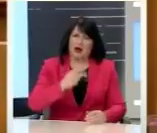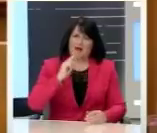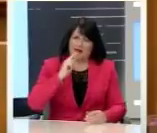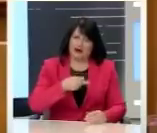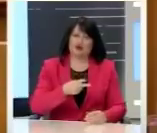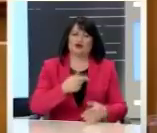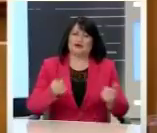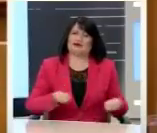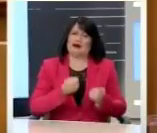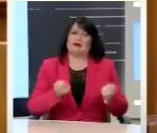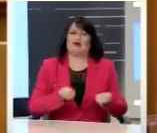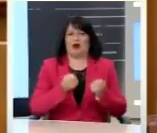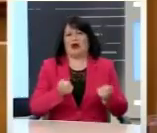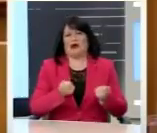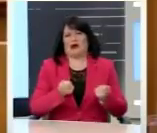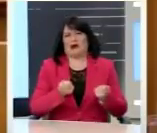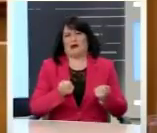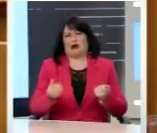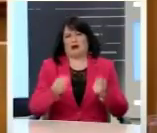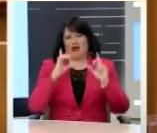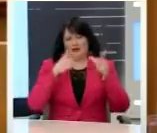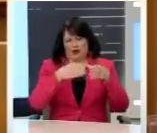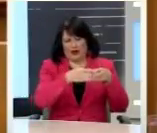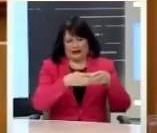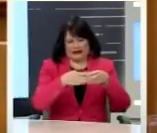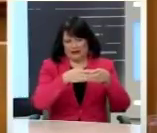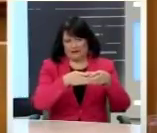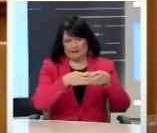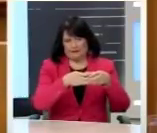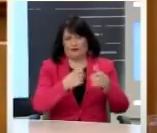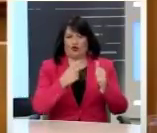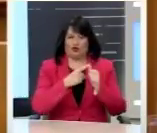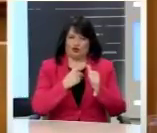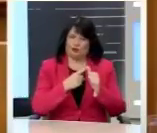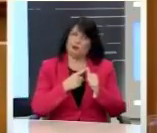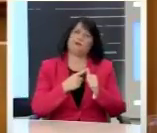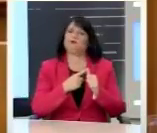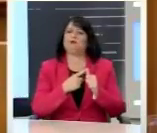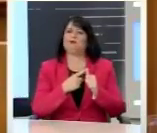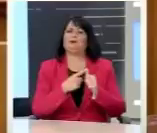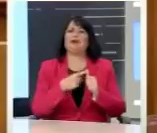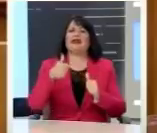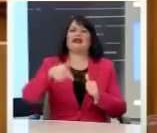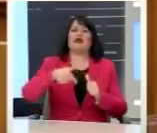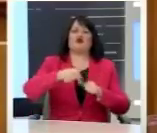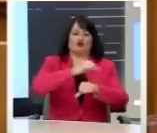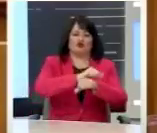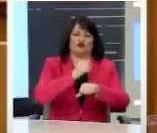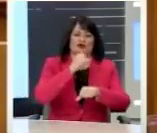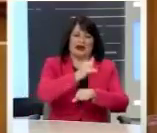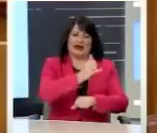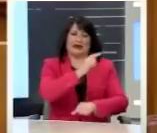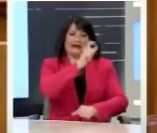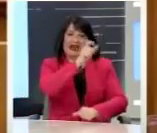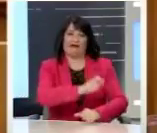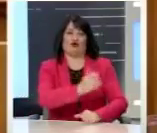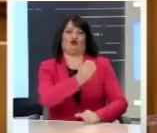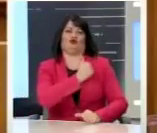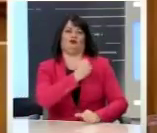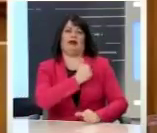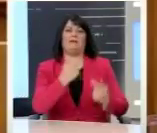χειρισμούς του κόμματος του κ. Μητσοτάκη. Πρώτον, ο Γιαννουσάκης επεδίωξε την επαφή μαζί μου και όχι εγώ μαζί